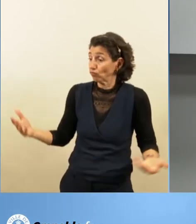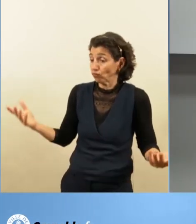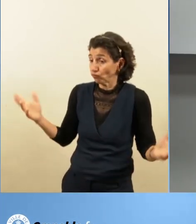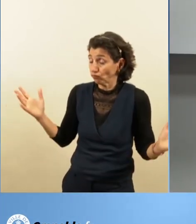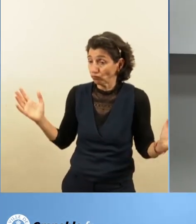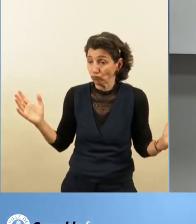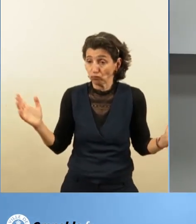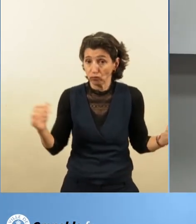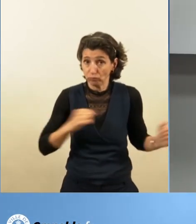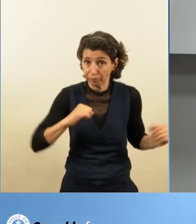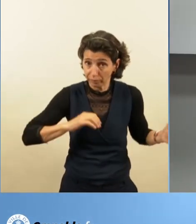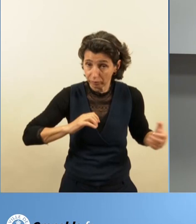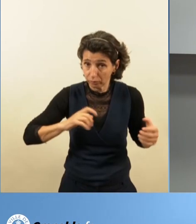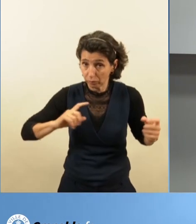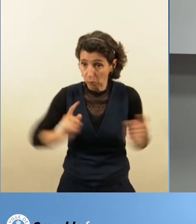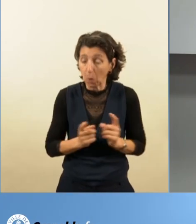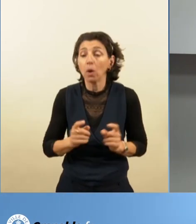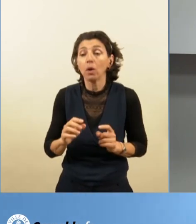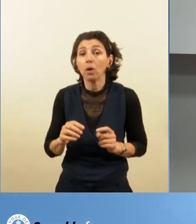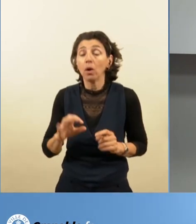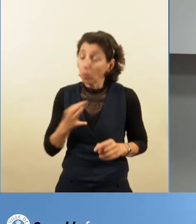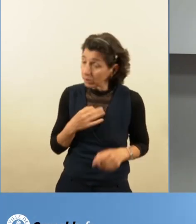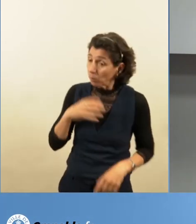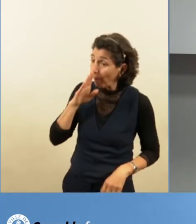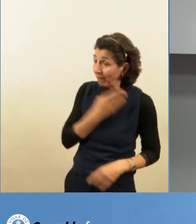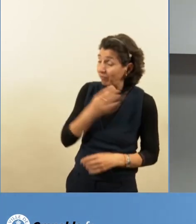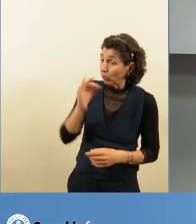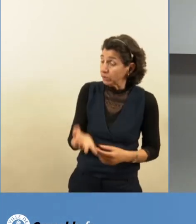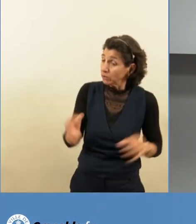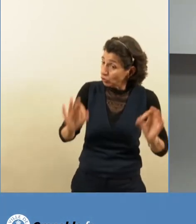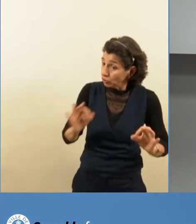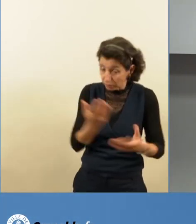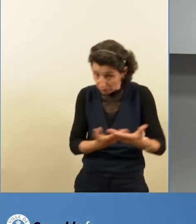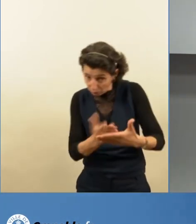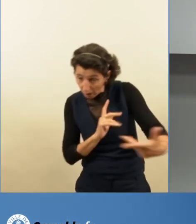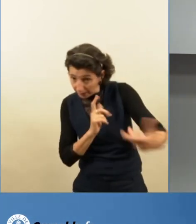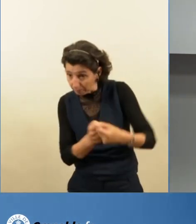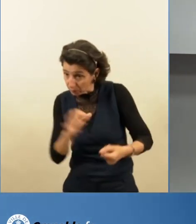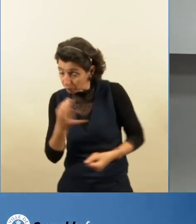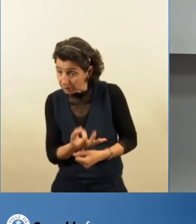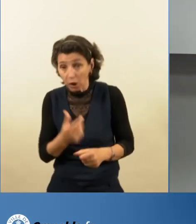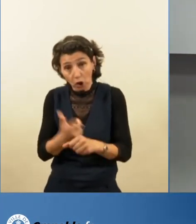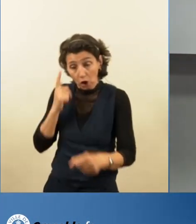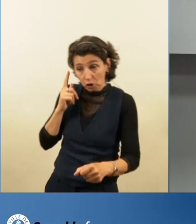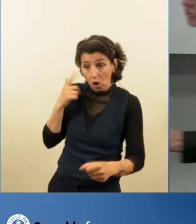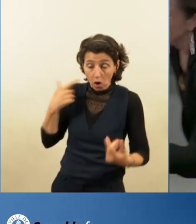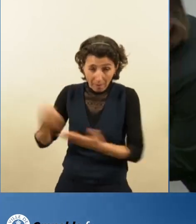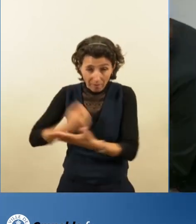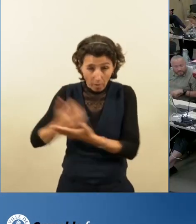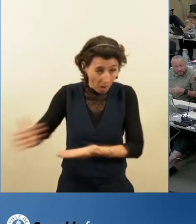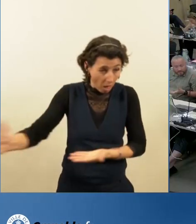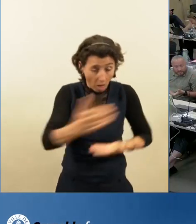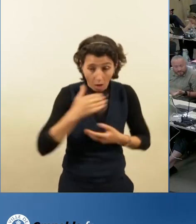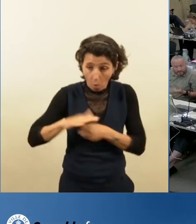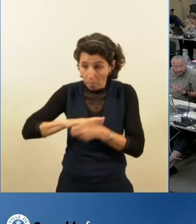très rapidement je vous en prie oui je change d'avis effectivement je m'adapte à la situation et peut-être que il y a deux ans on n'avait pas toutes les données qu'on avait